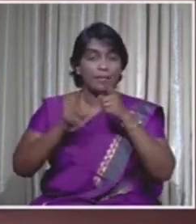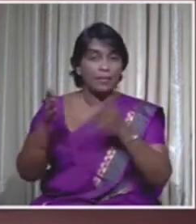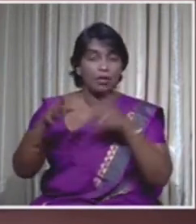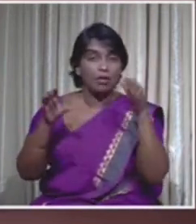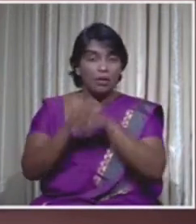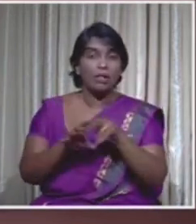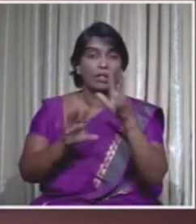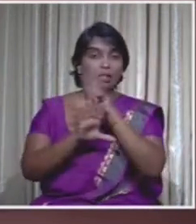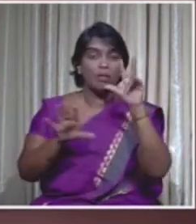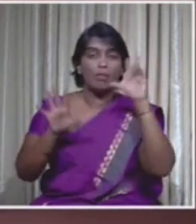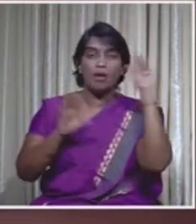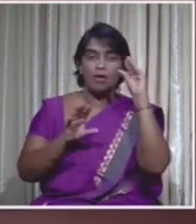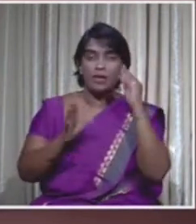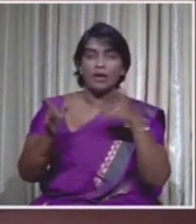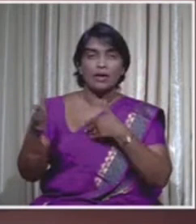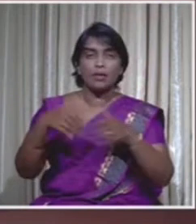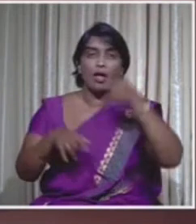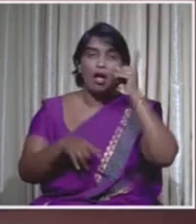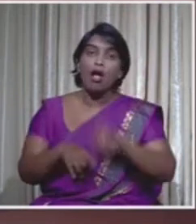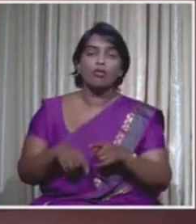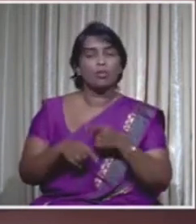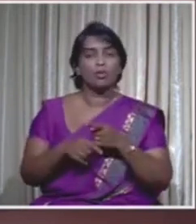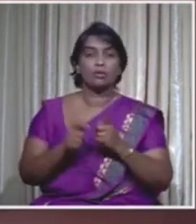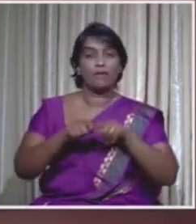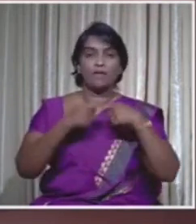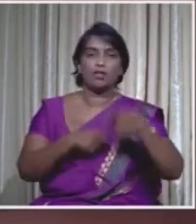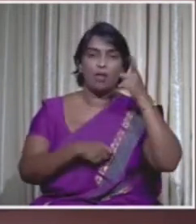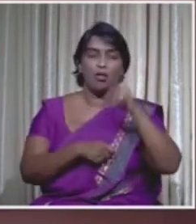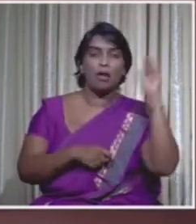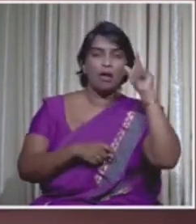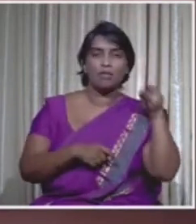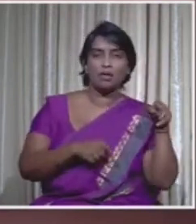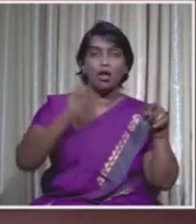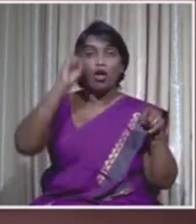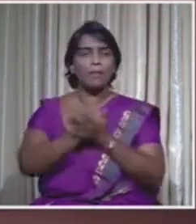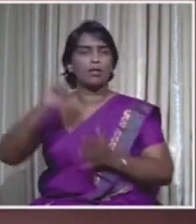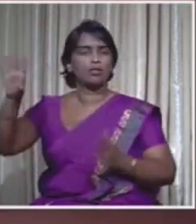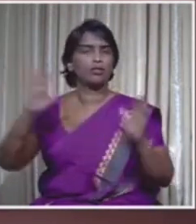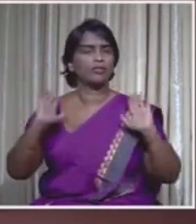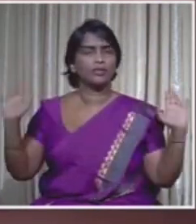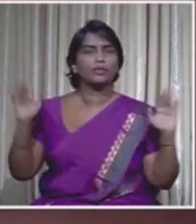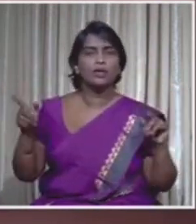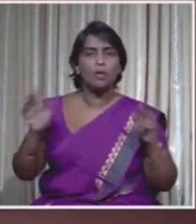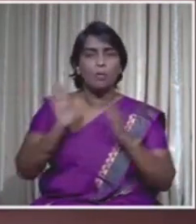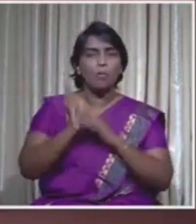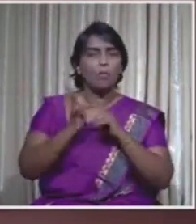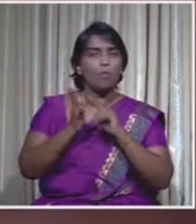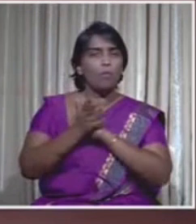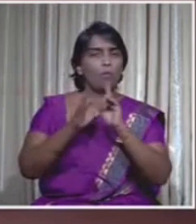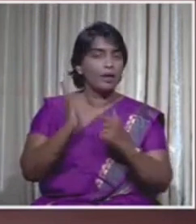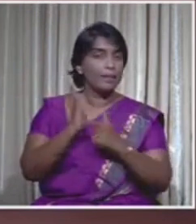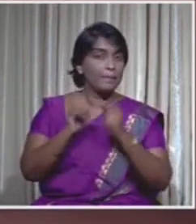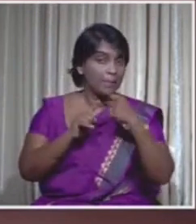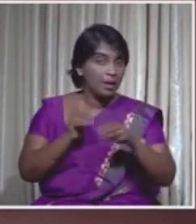හවස 18 වෙනිදා දවසේ තමයි කැබිනට් මණ්ඩලෙන් අනුමැතිය දෙන්නේ මේ මුදල් වියදම් කරන්න හැබැයි තමුනාසලා 18 වෙනිදා උදේ මොහන්ටි පෙරරගේ account එකට